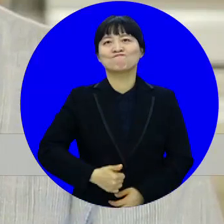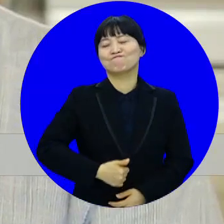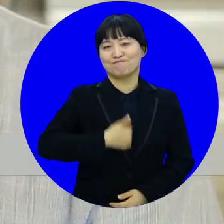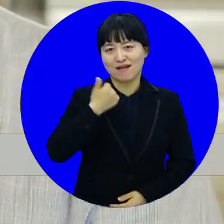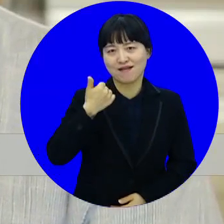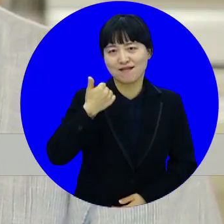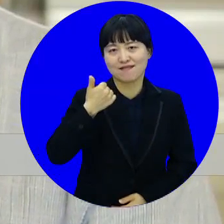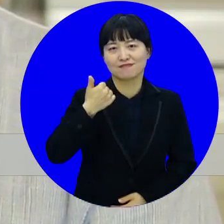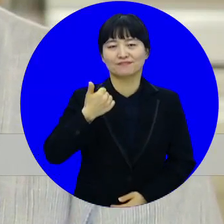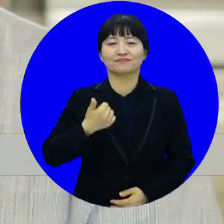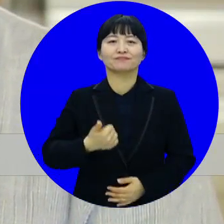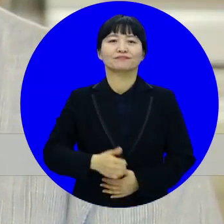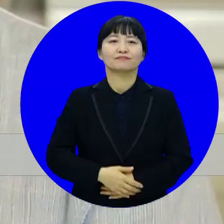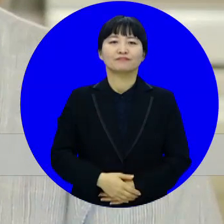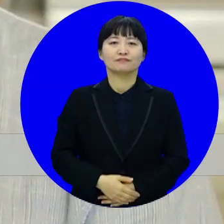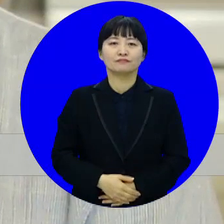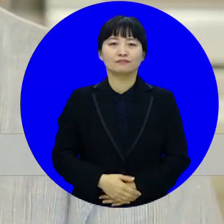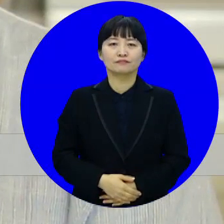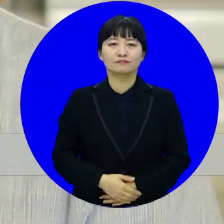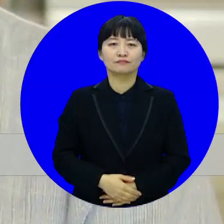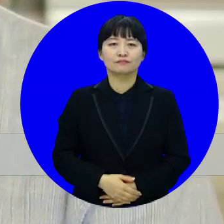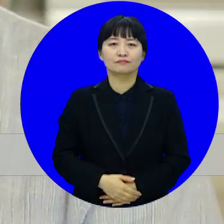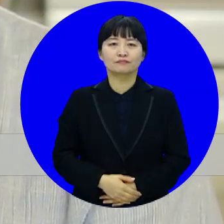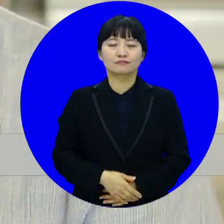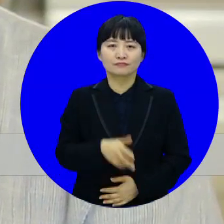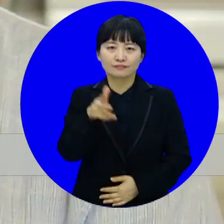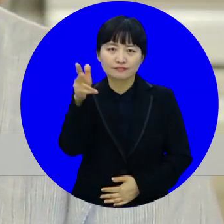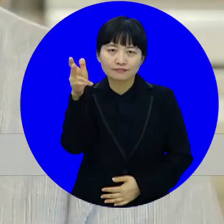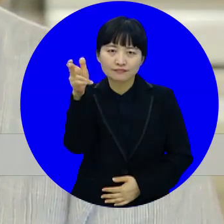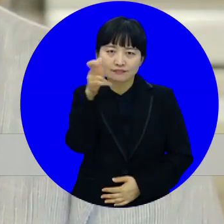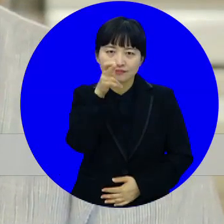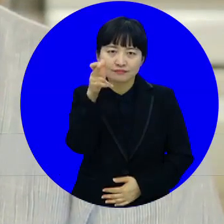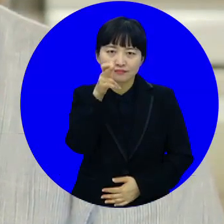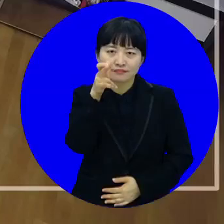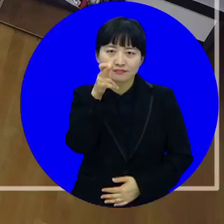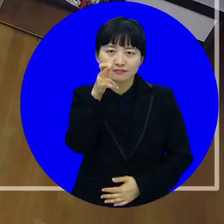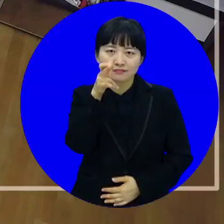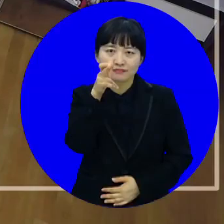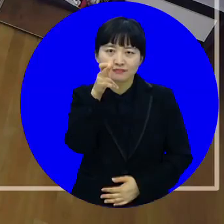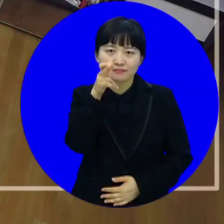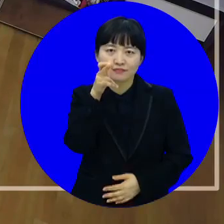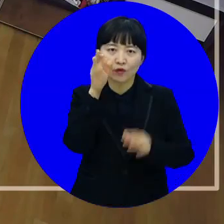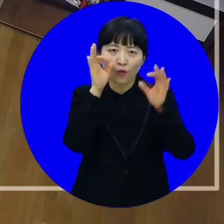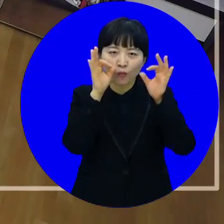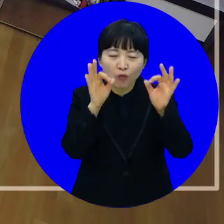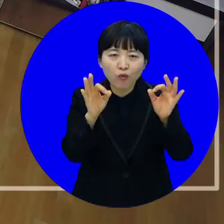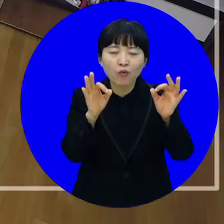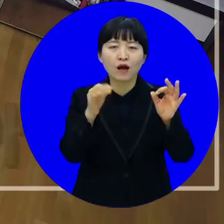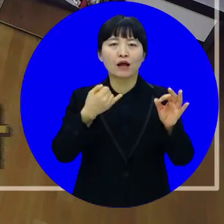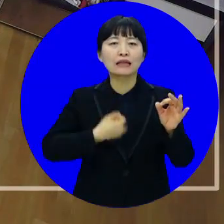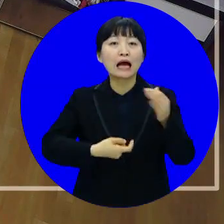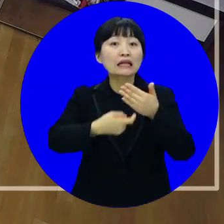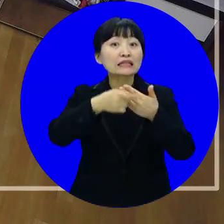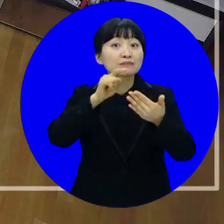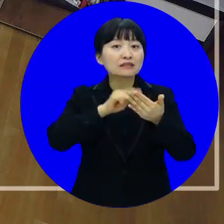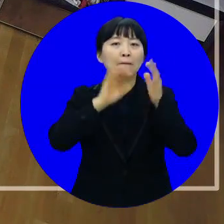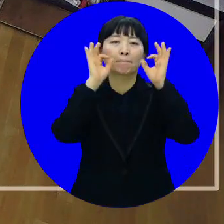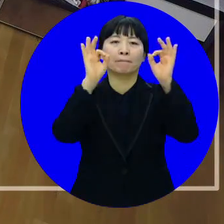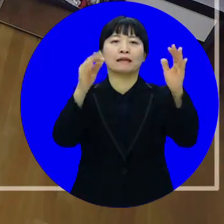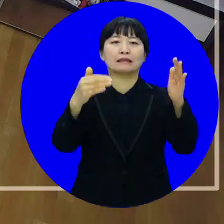그런 게 보이면 저도 모르게 그냥 화부터 나는 거죠. 관찰 카메라를 통해 미나의